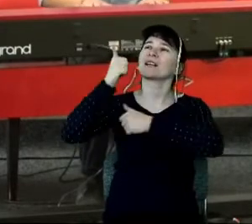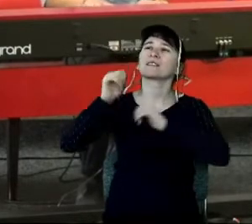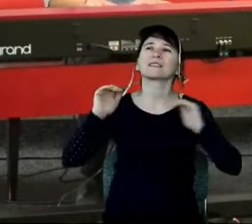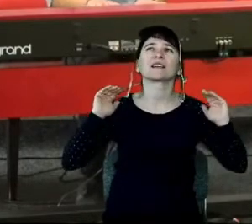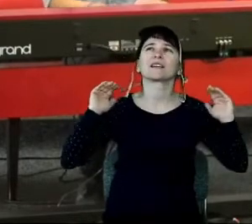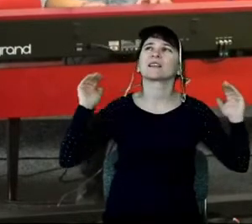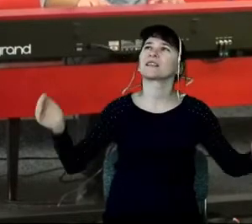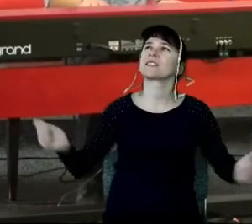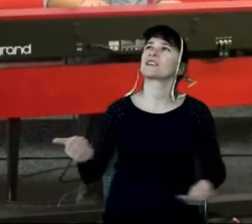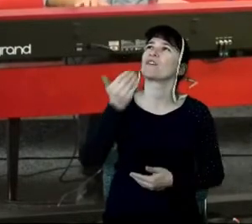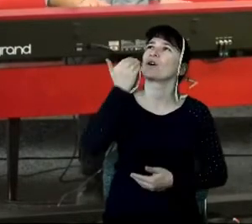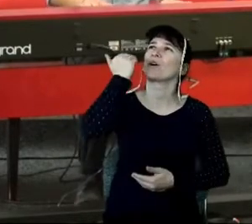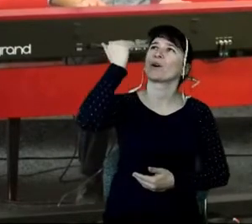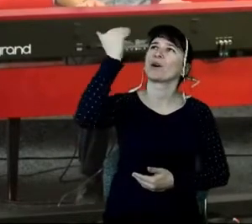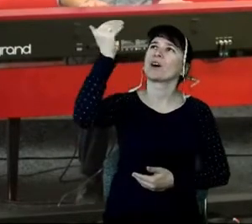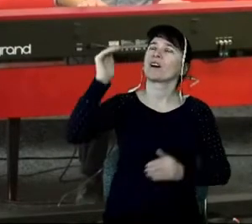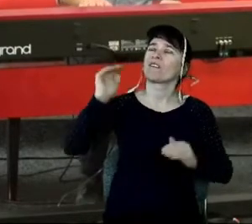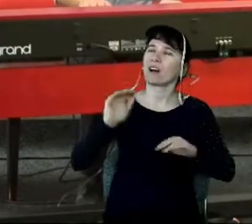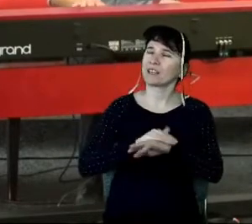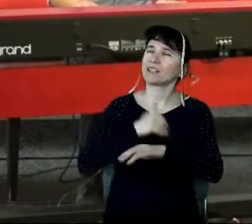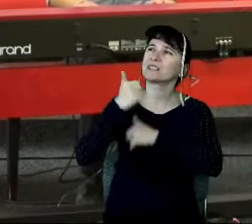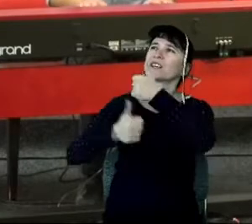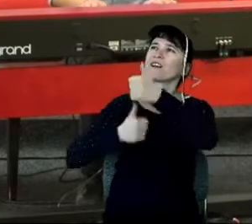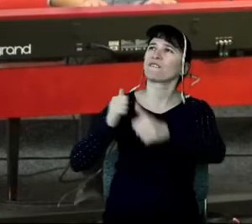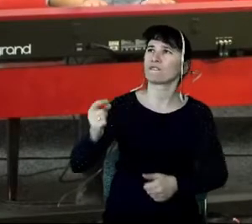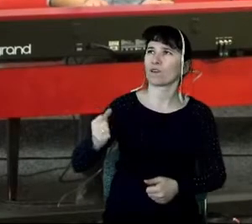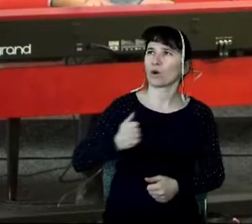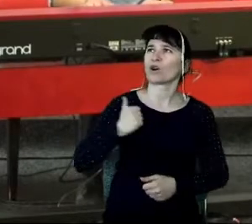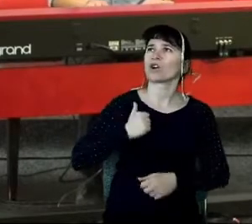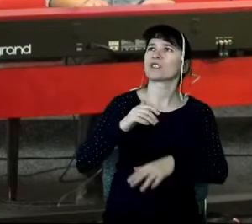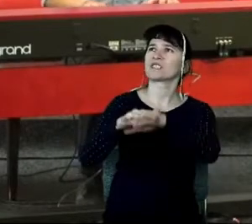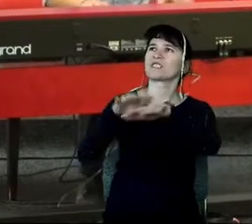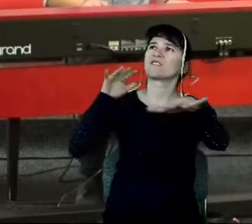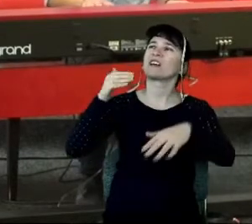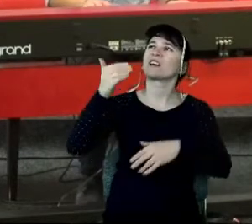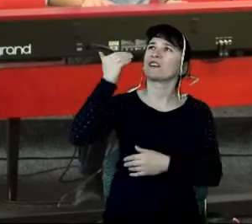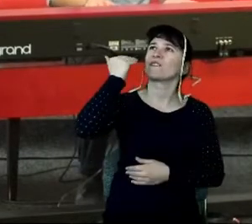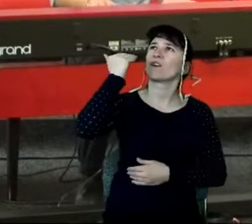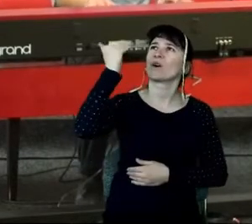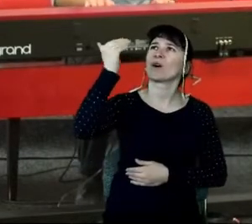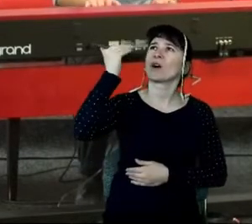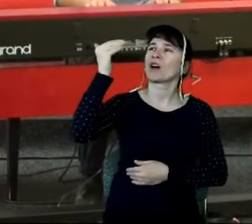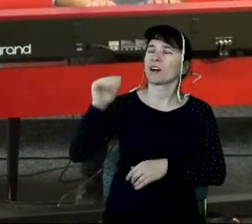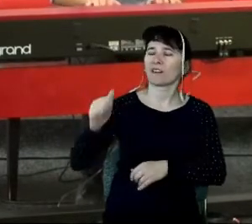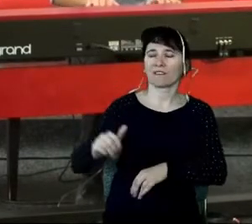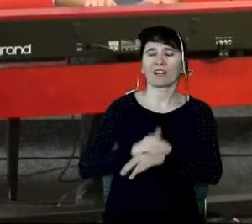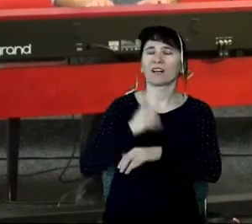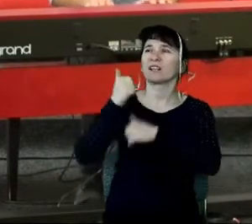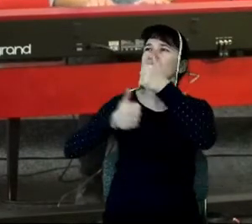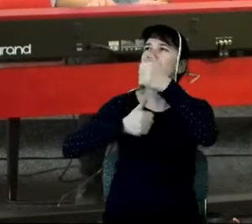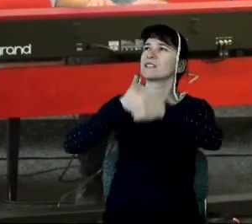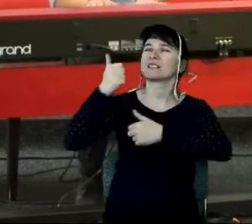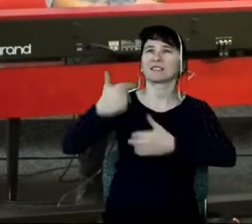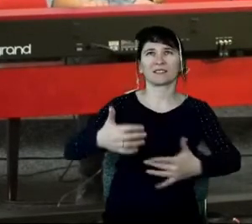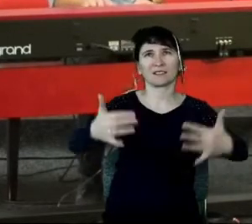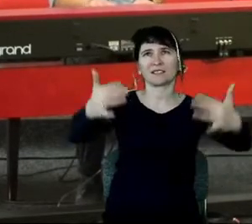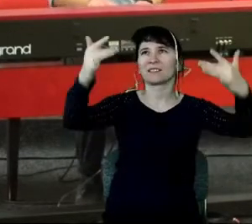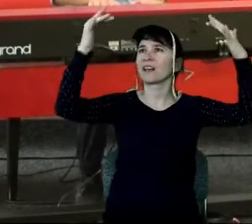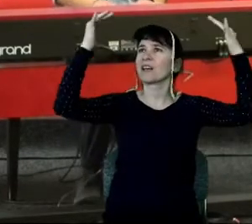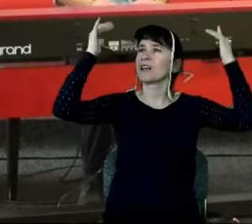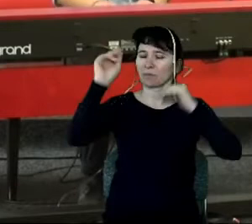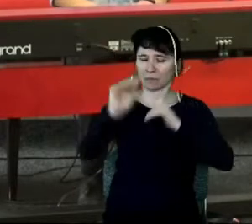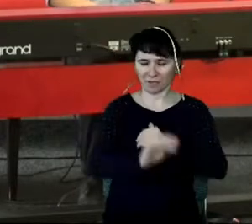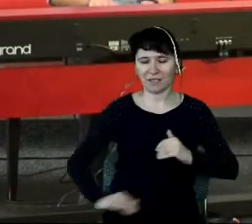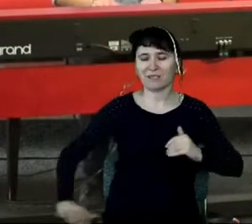Хвалите ангелы Его, хвалите воин своего, хвалите небо